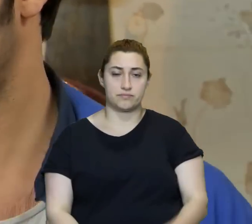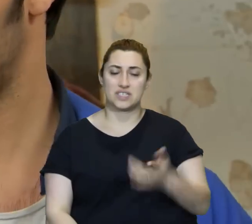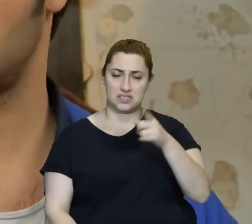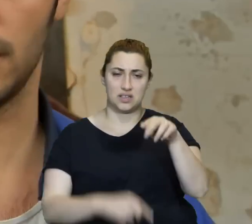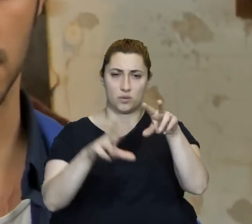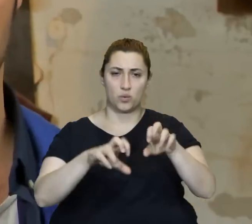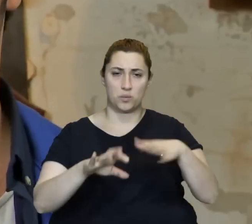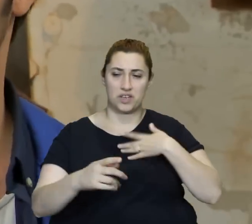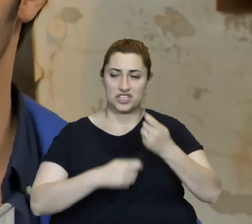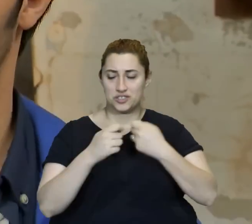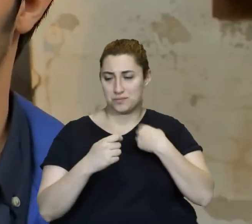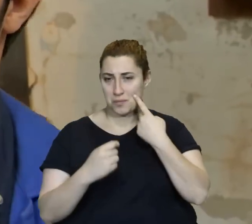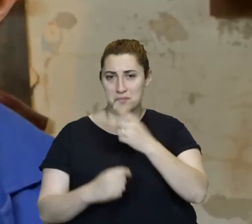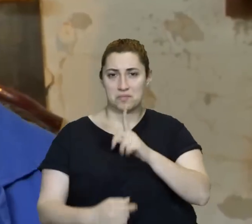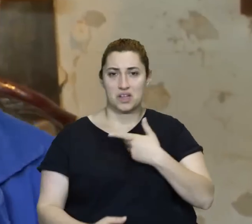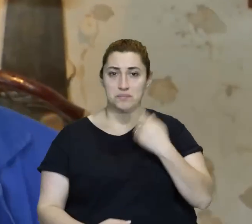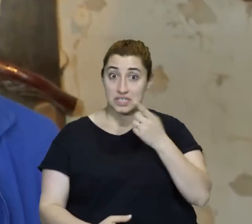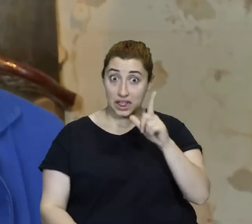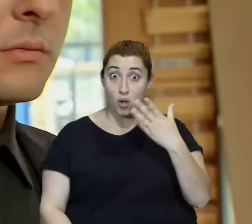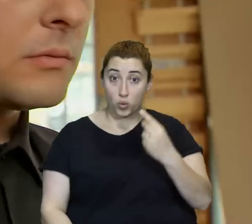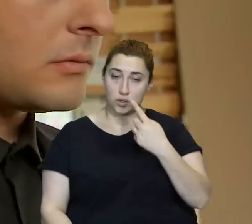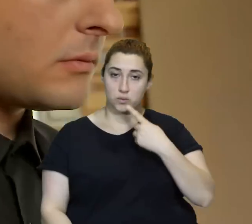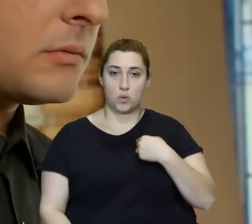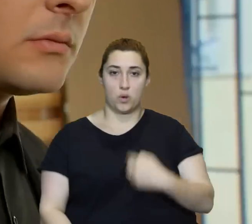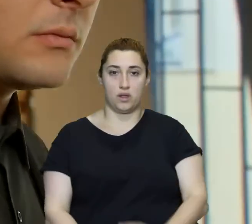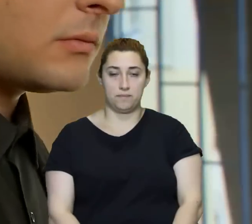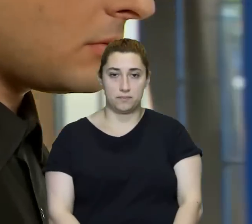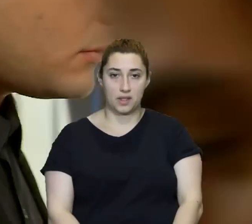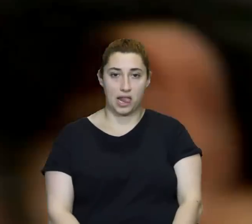Neyse sen otur. Ben işimin başına geçeyim. Bir şeye ihtiyacın olursa söylersin.